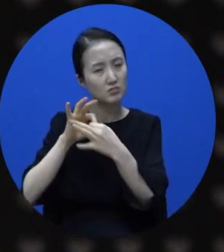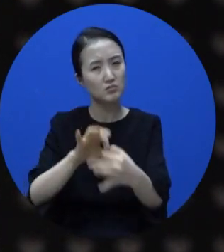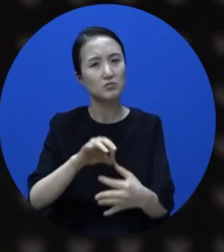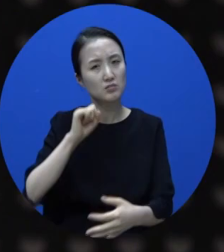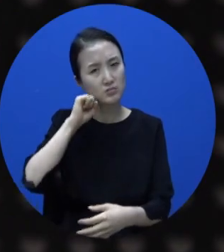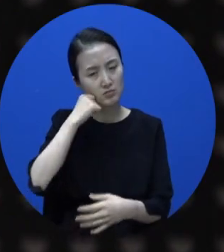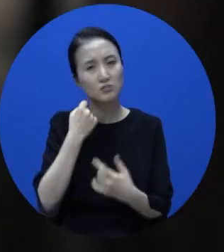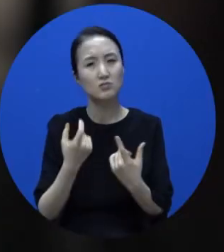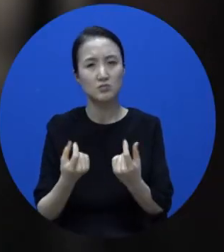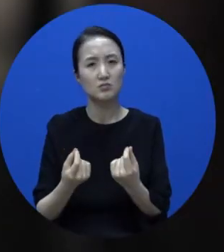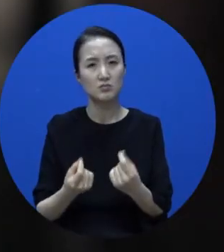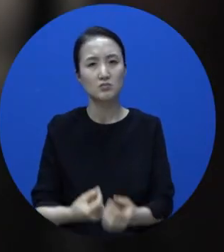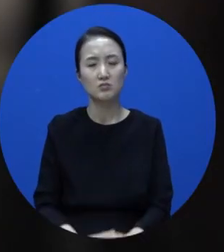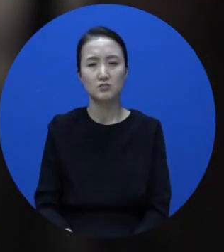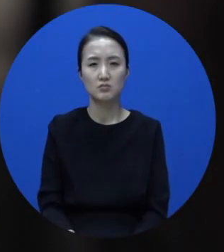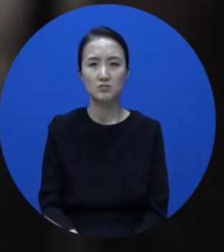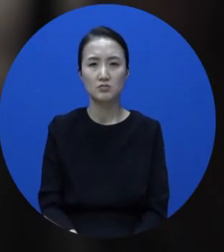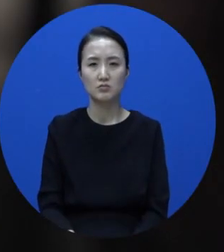있습니다